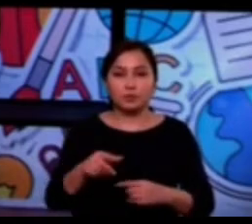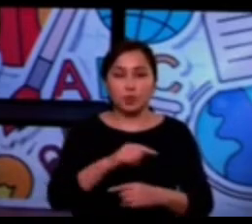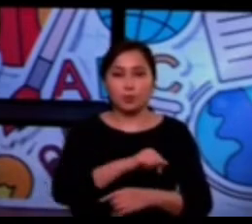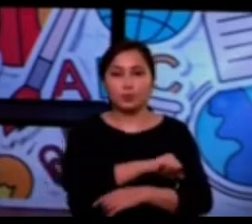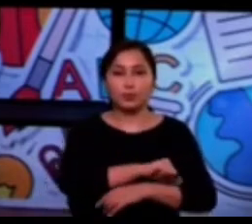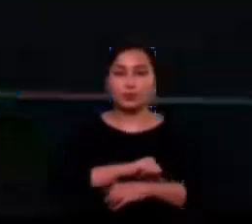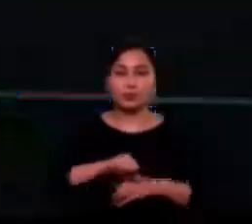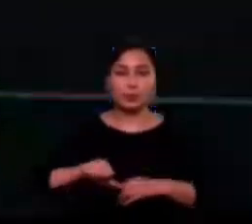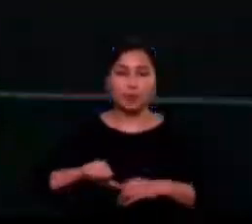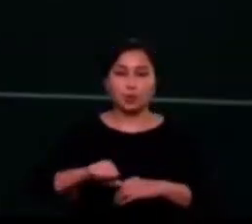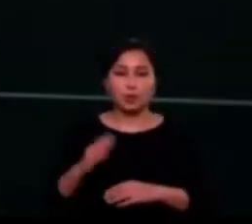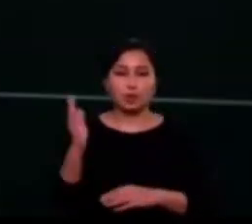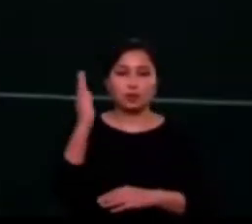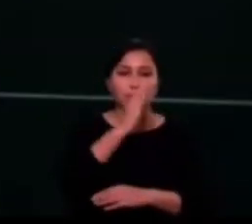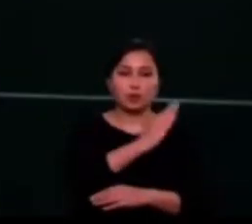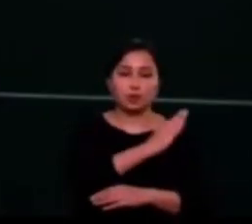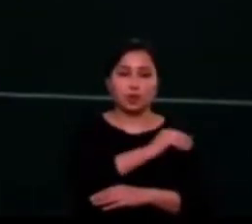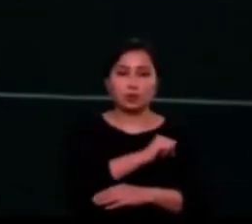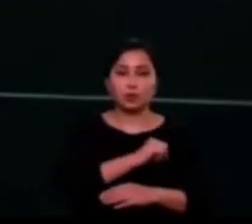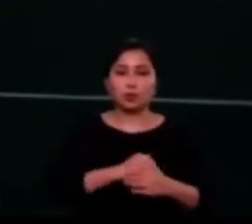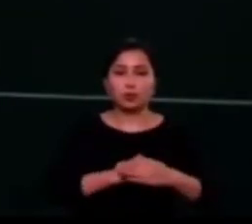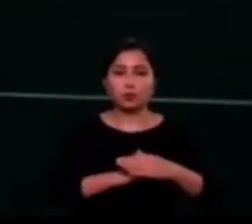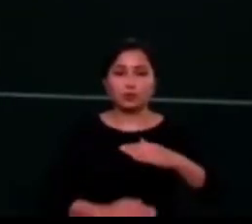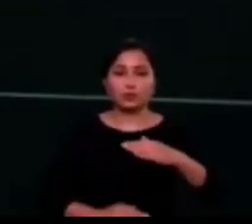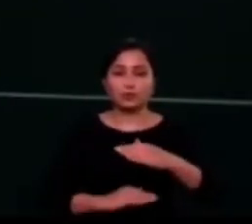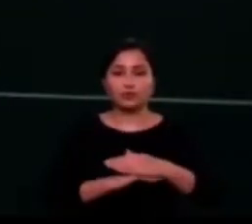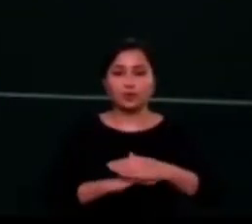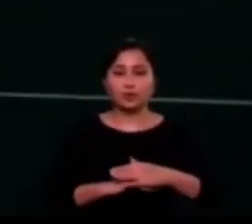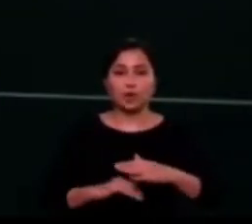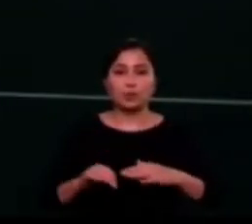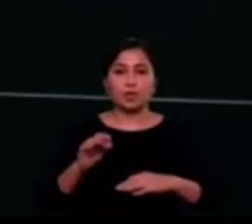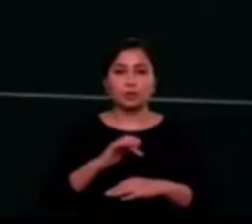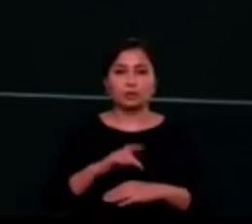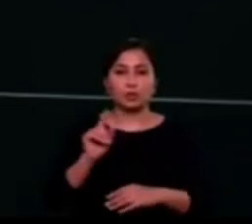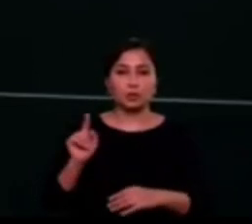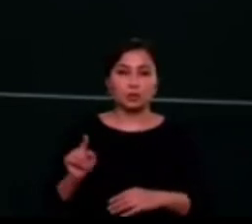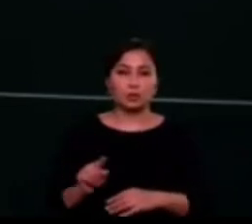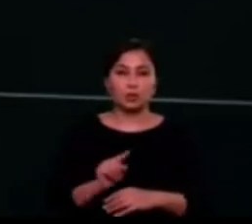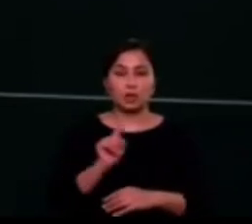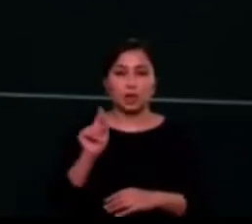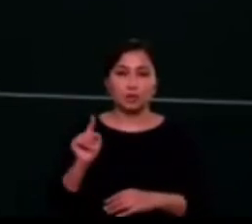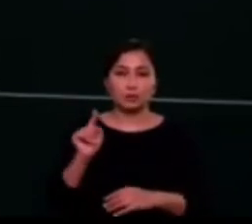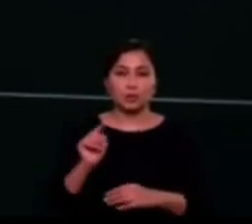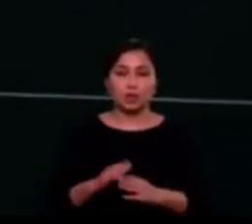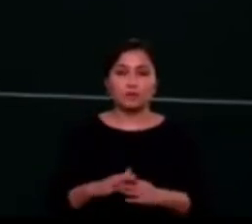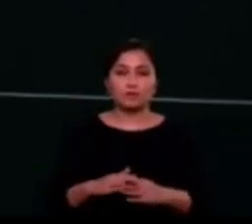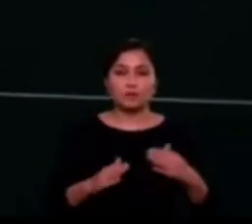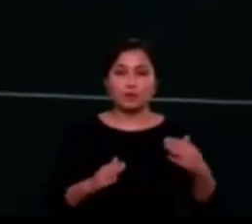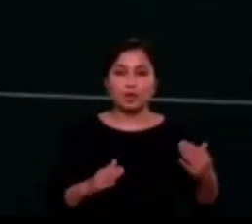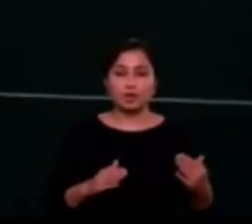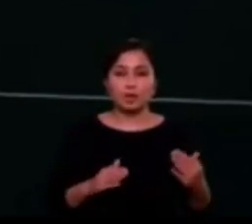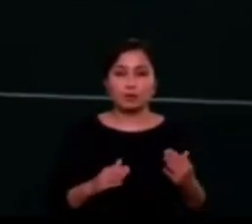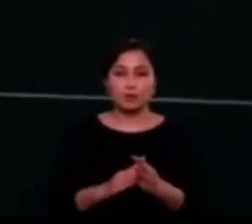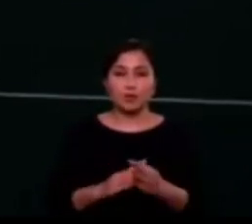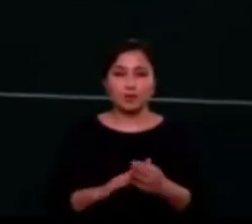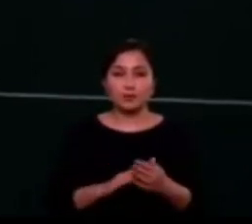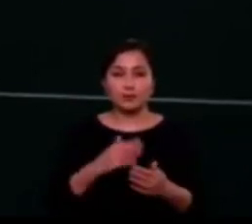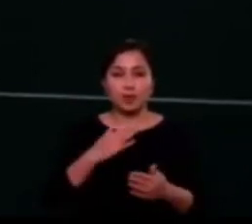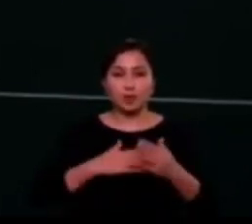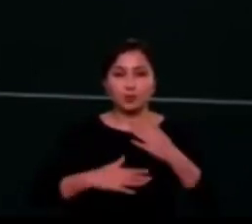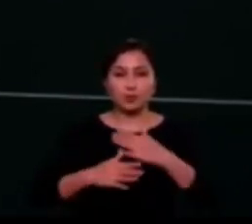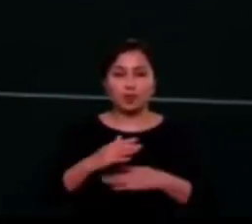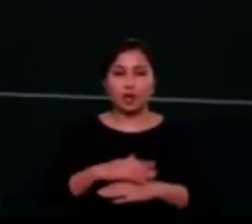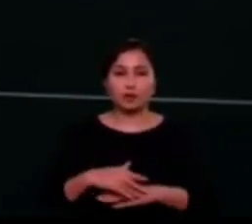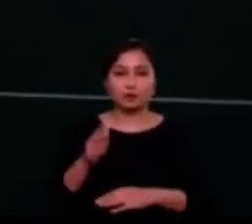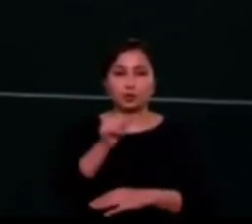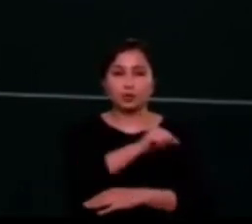линию, наклонную вниз, и в середине закругляем влево, ведем плавную